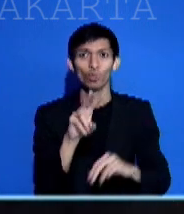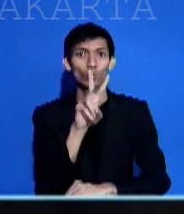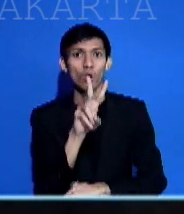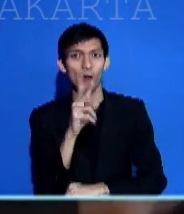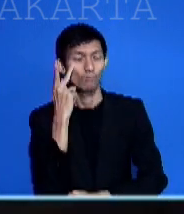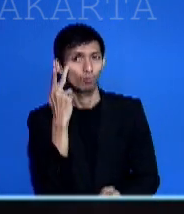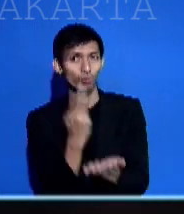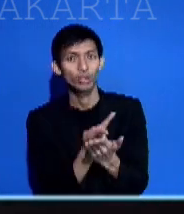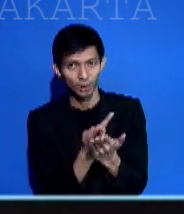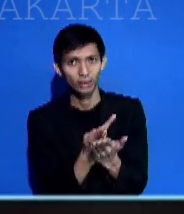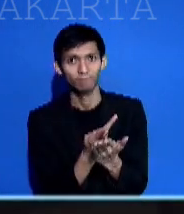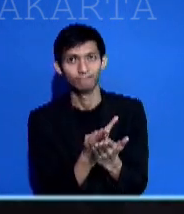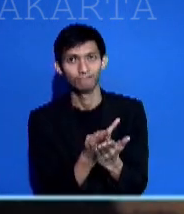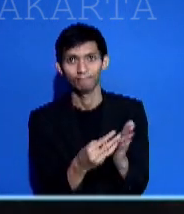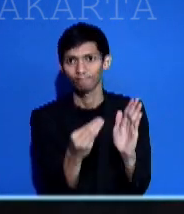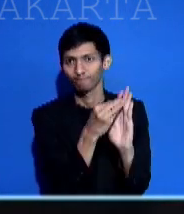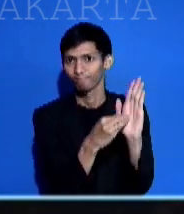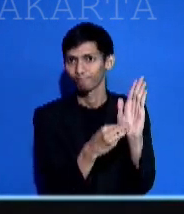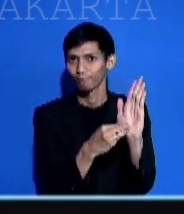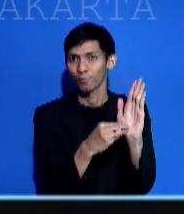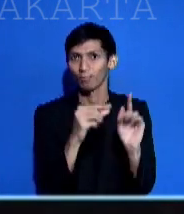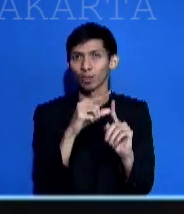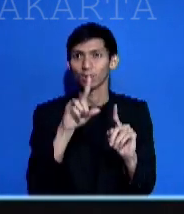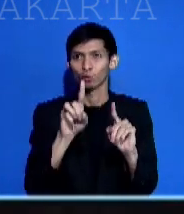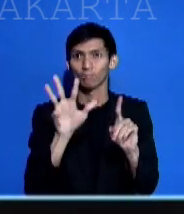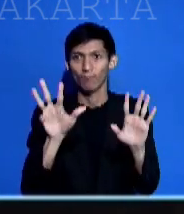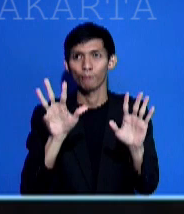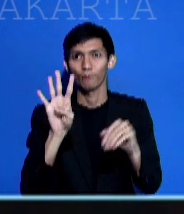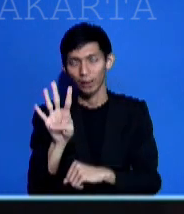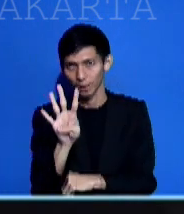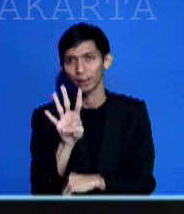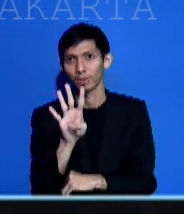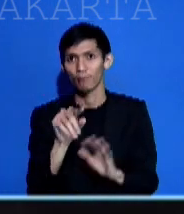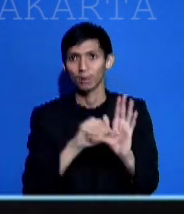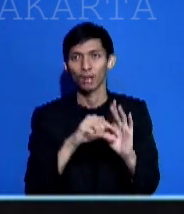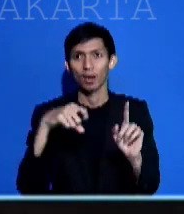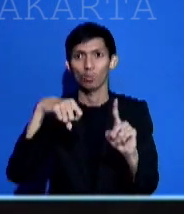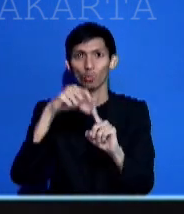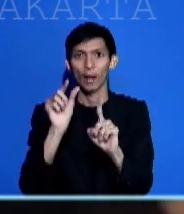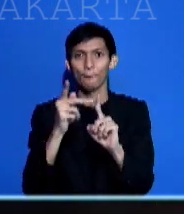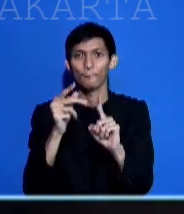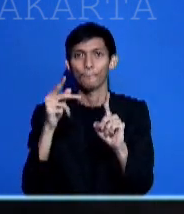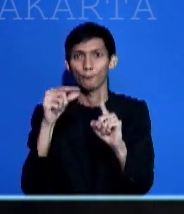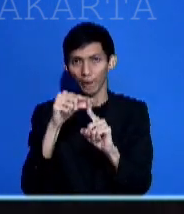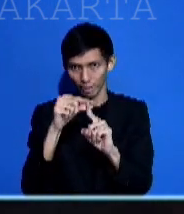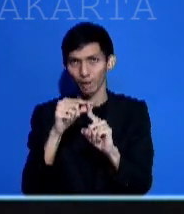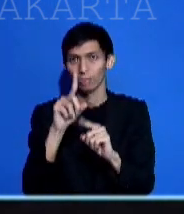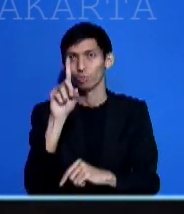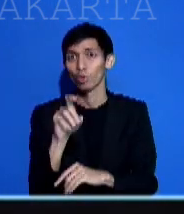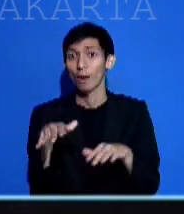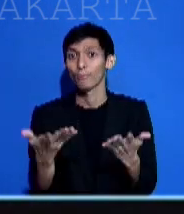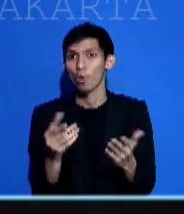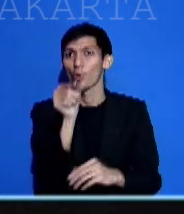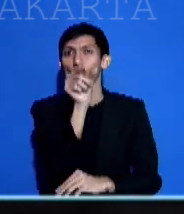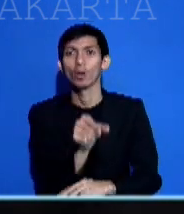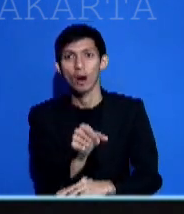sah sebagaimana diatur dalam pasal 184 ayat 1 kuh ap selanjutnya terhadap tersangka SM